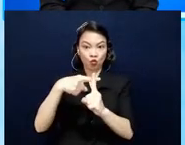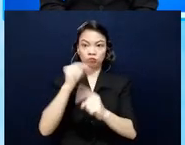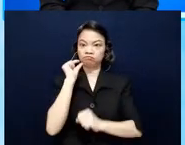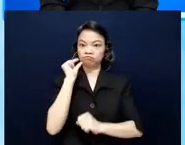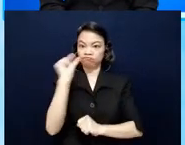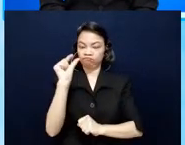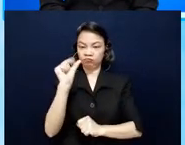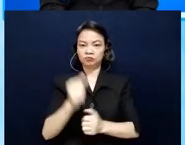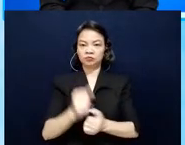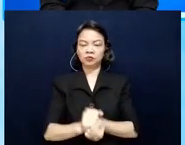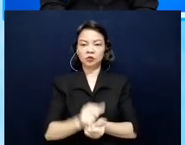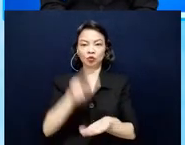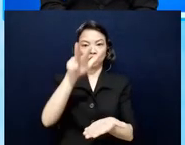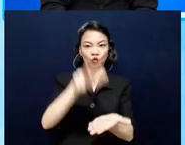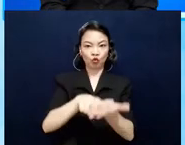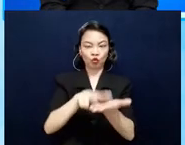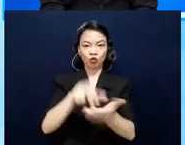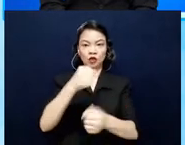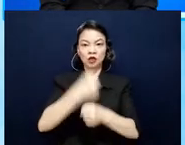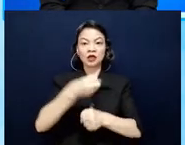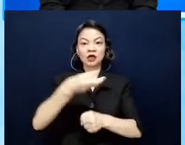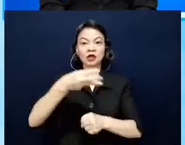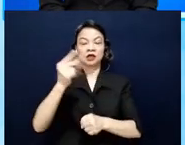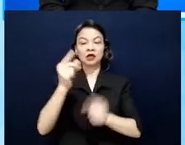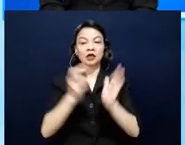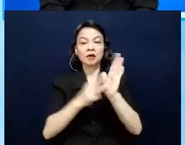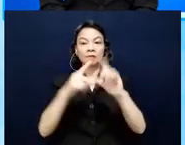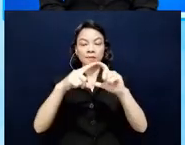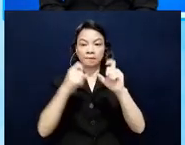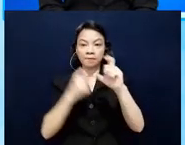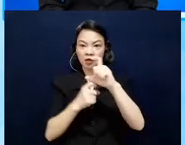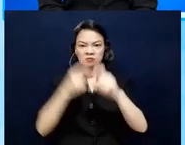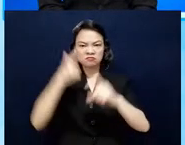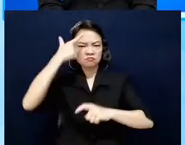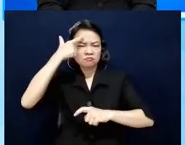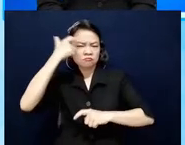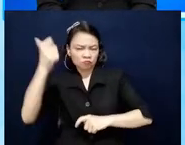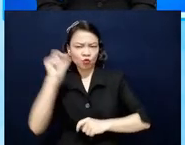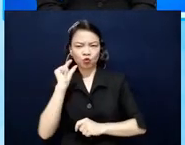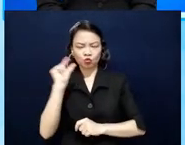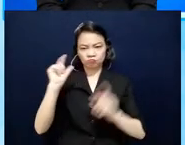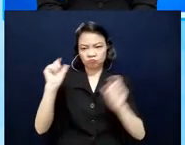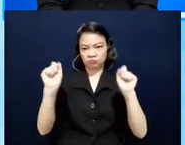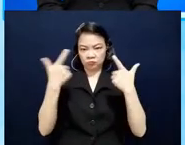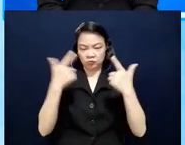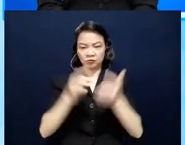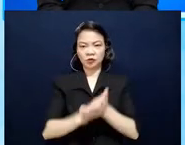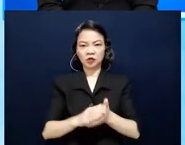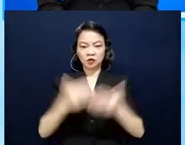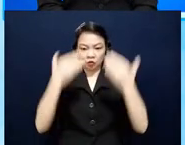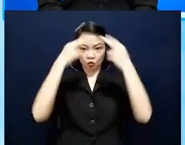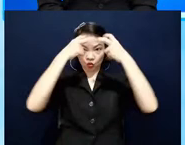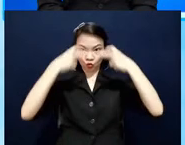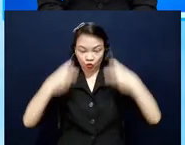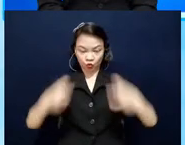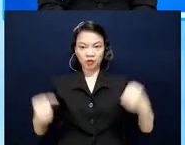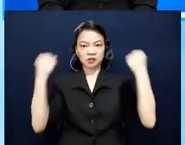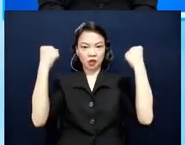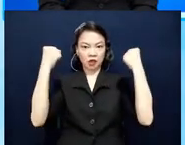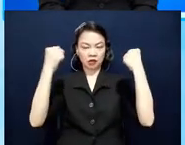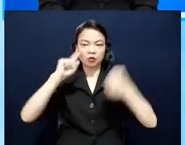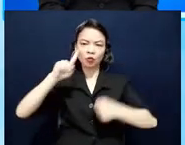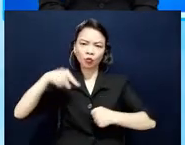menerapkan tadi germas dan juga cerdik. Jadi mereka siap untuk melakukan pemeriksaan kesehatan secara rutin,